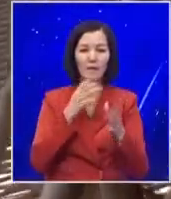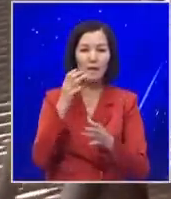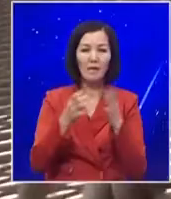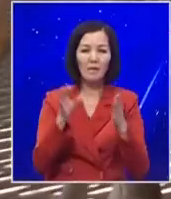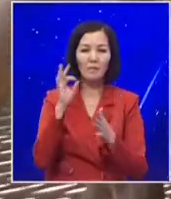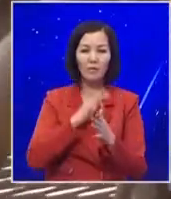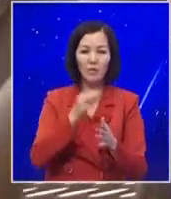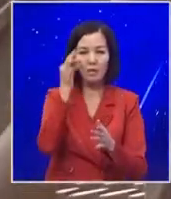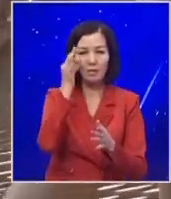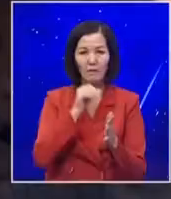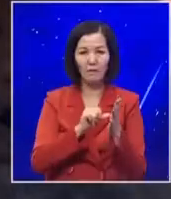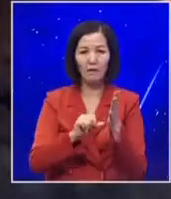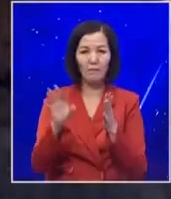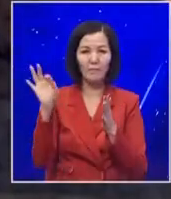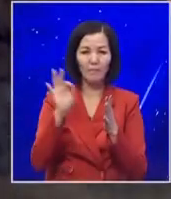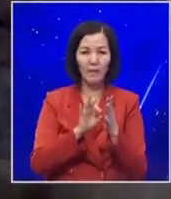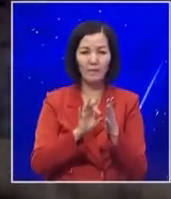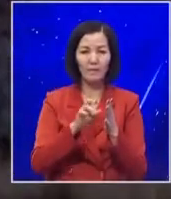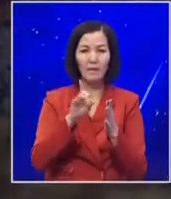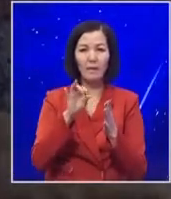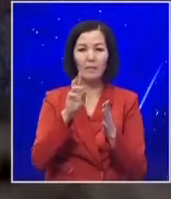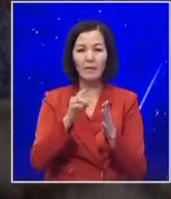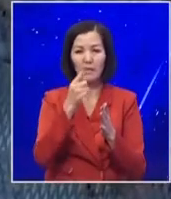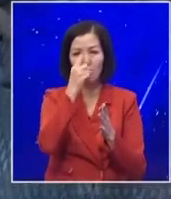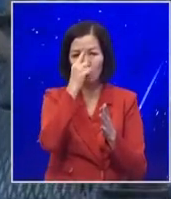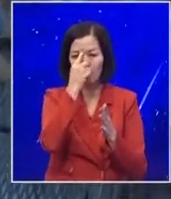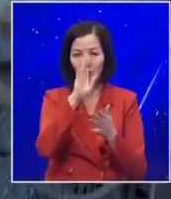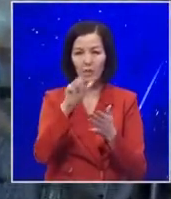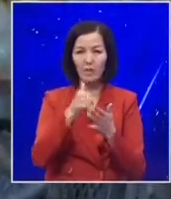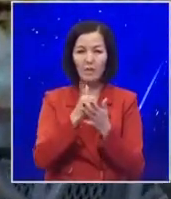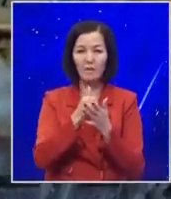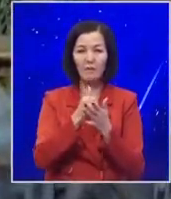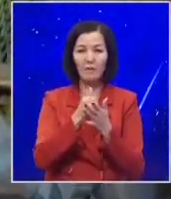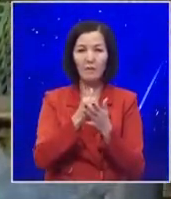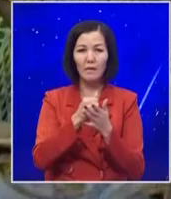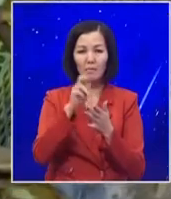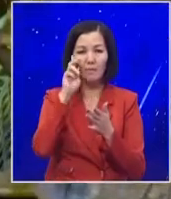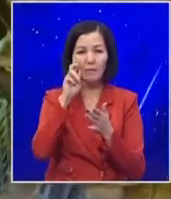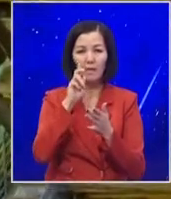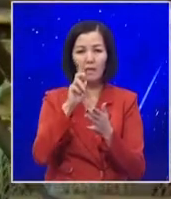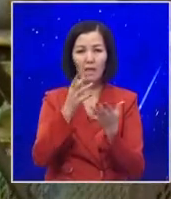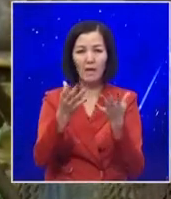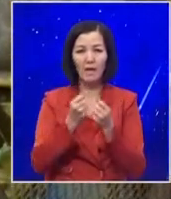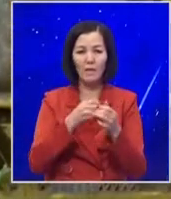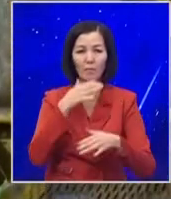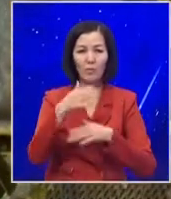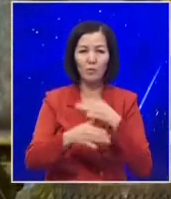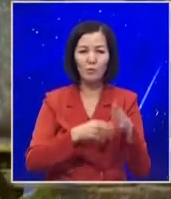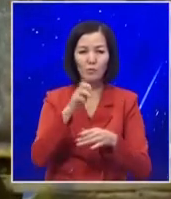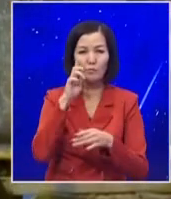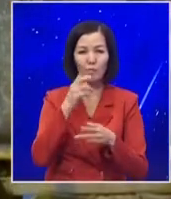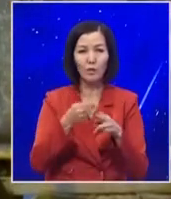тұтынатын тәттінің 60%-ы. Бразилия мен Үндістан негізгі өндіруші ел, ал шикізатын алып өңдеуші елдер